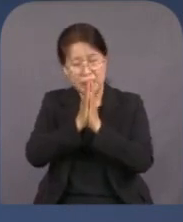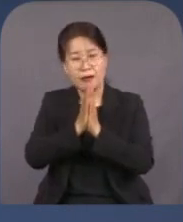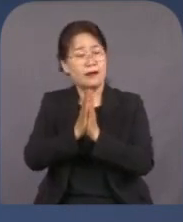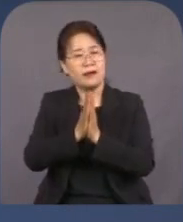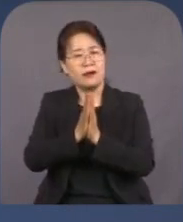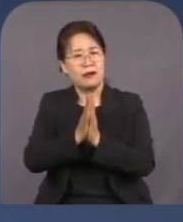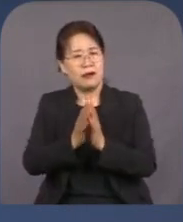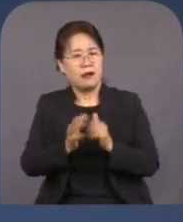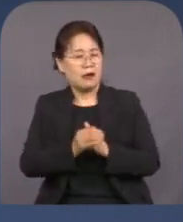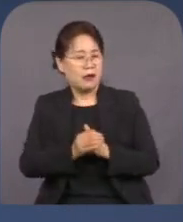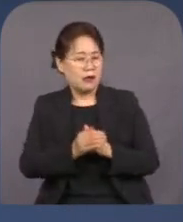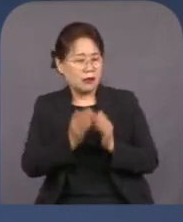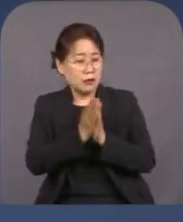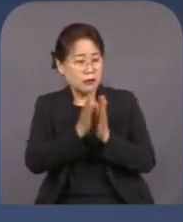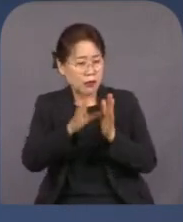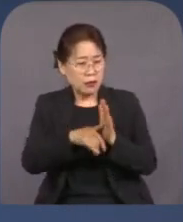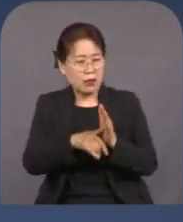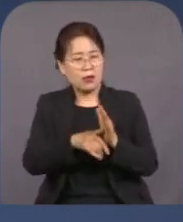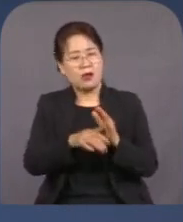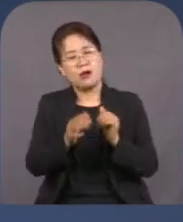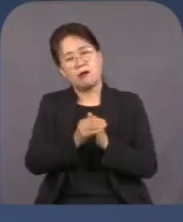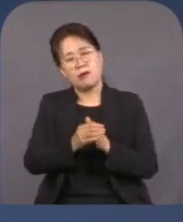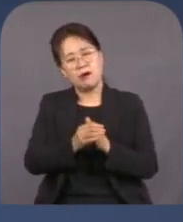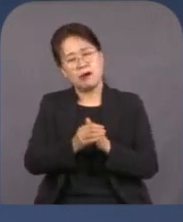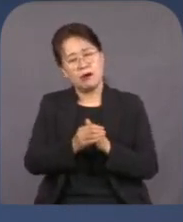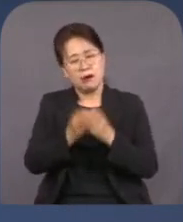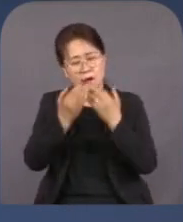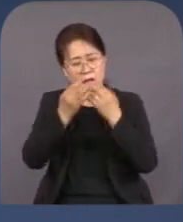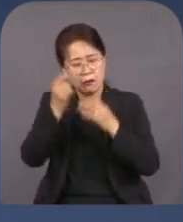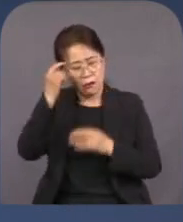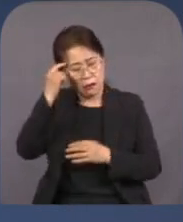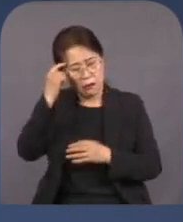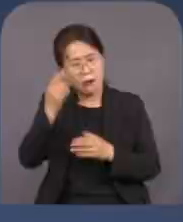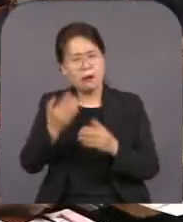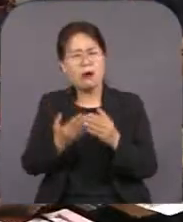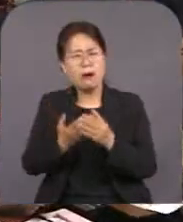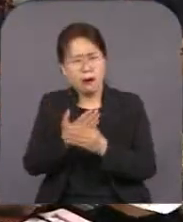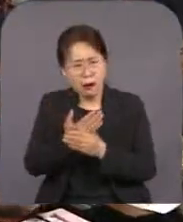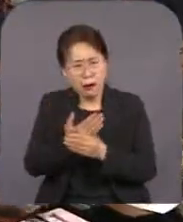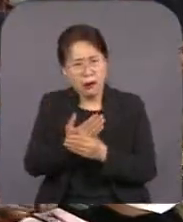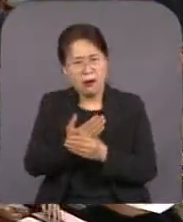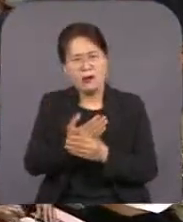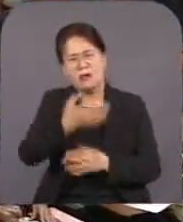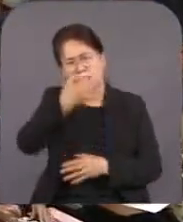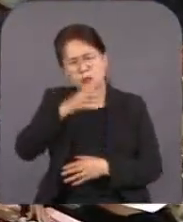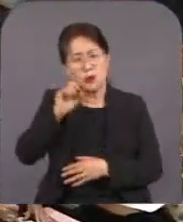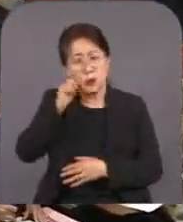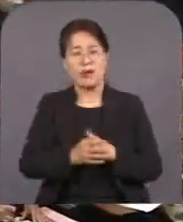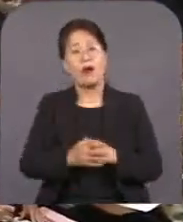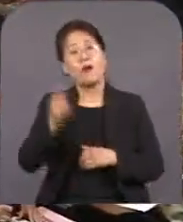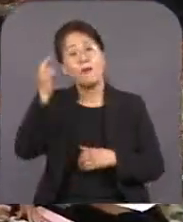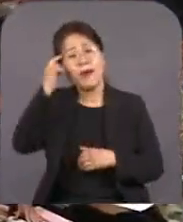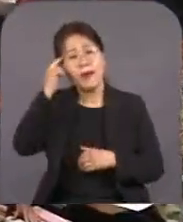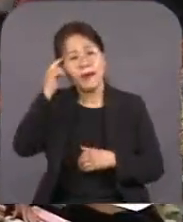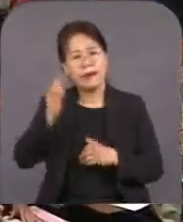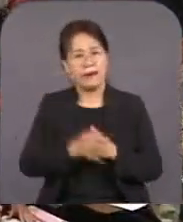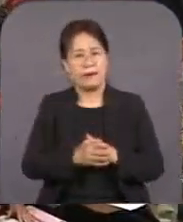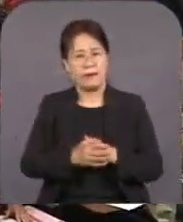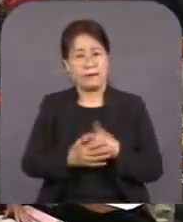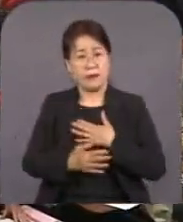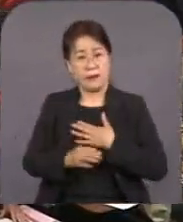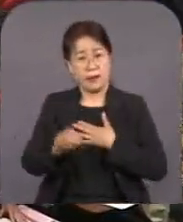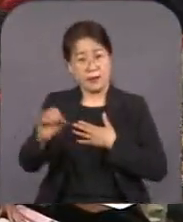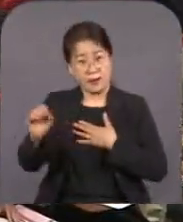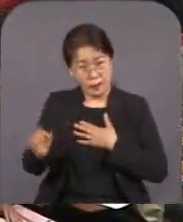되면 캄캄하구요 벽이 생기고요 잡념이 들고 그래요 왜 그럴까요 제가 그